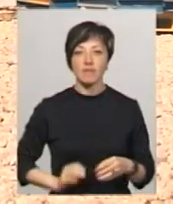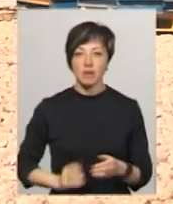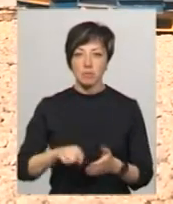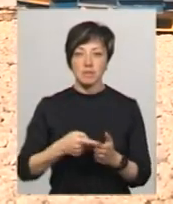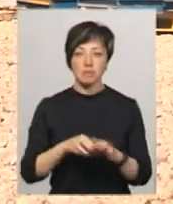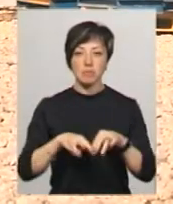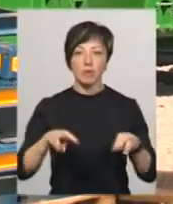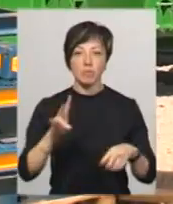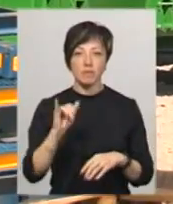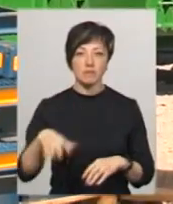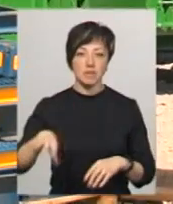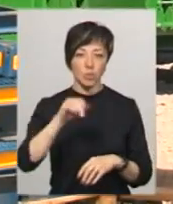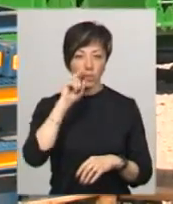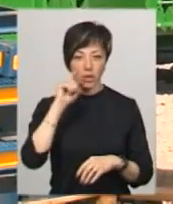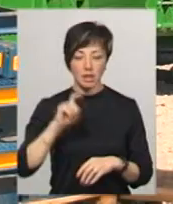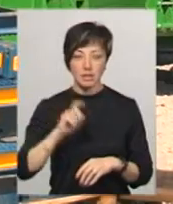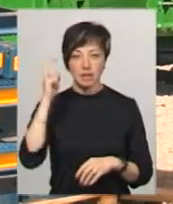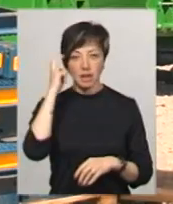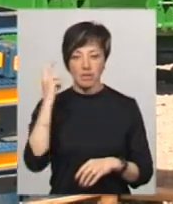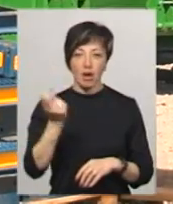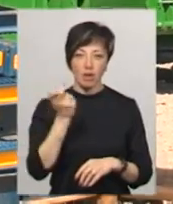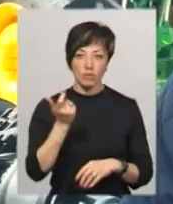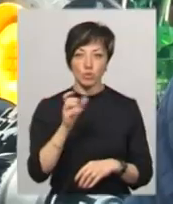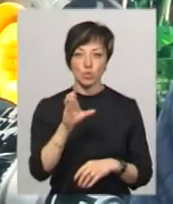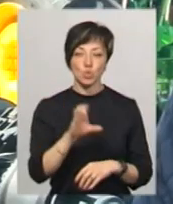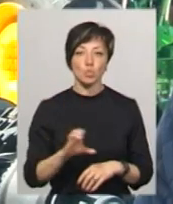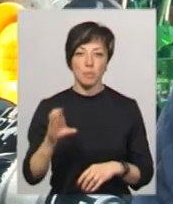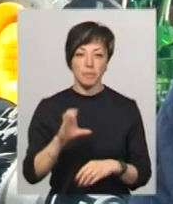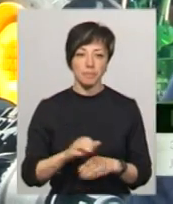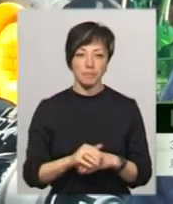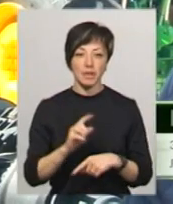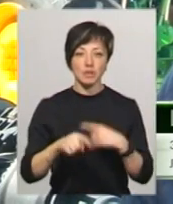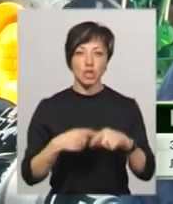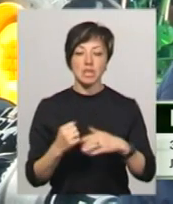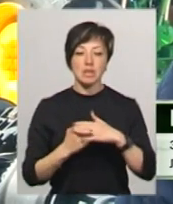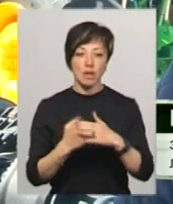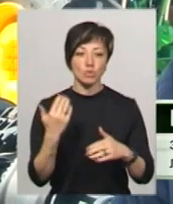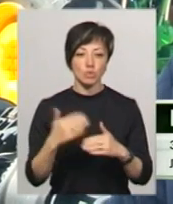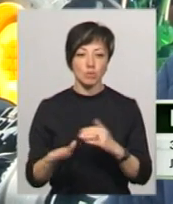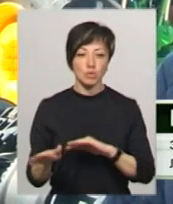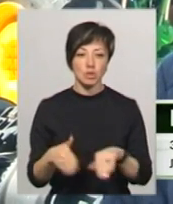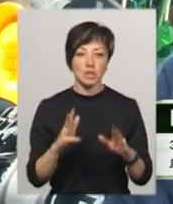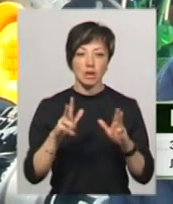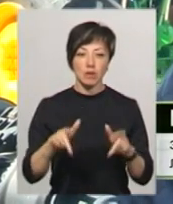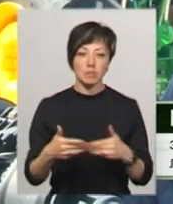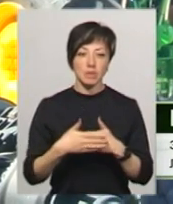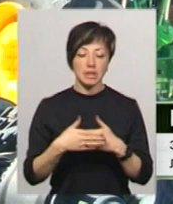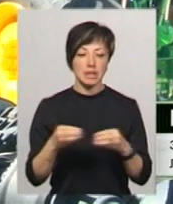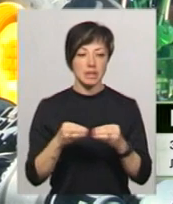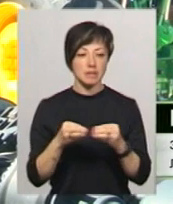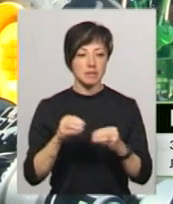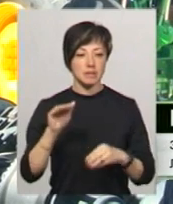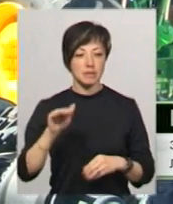-мільйоніків зі цієї України. Зокрема, з Києва, Харкова, Сум. Прийшло через склад тракторів десь біля 10